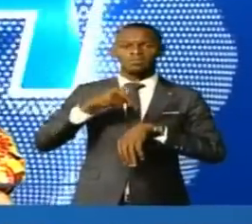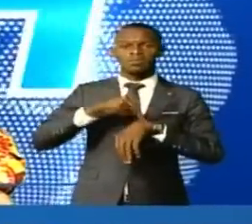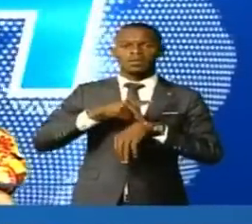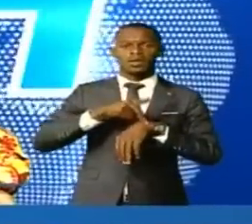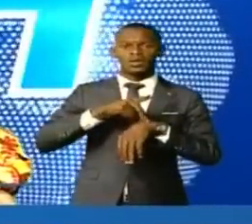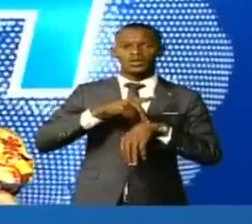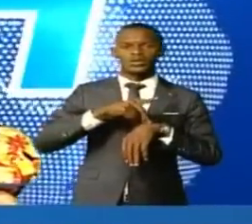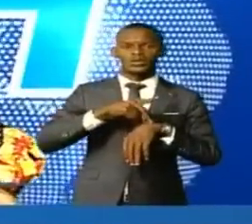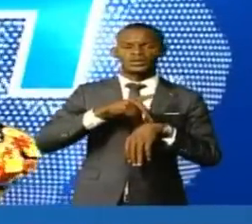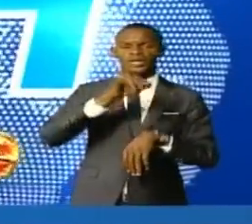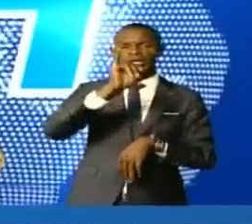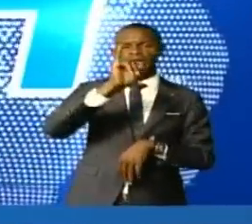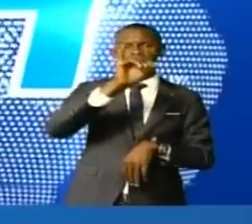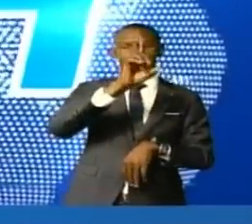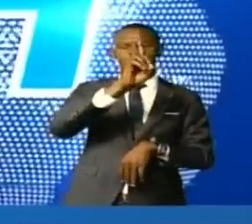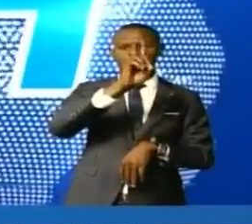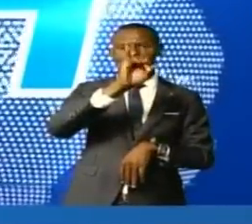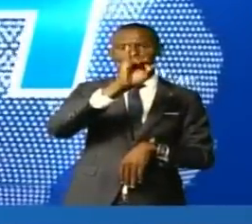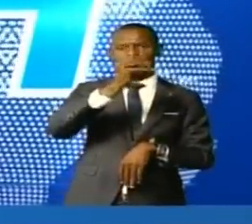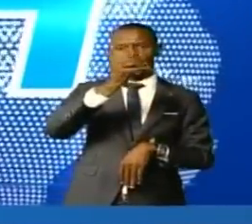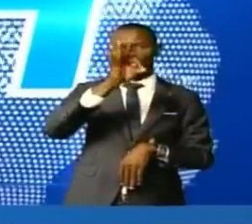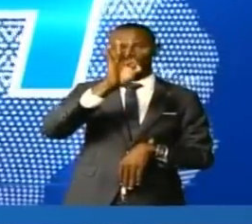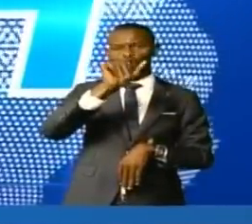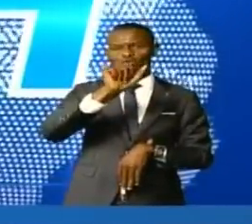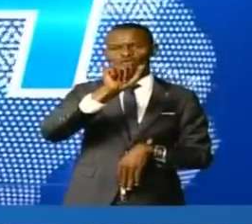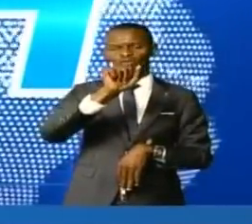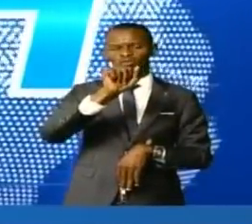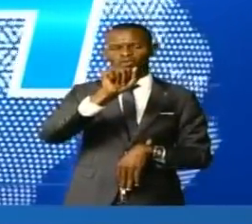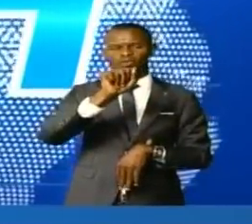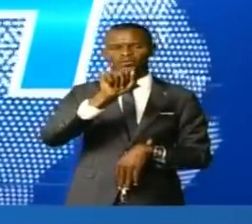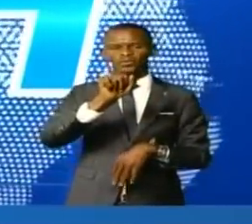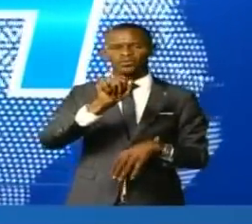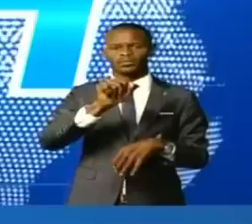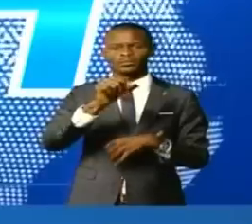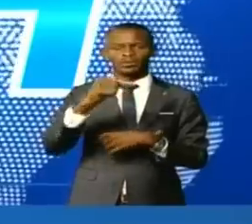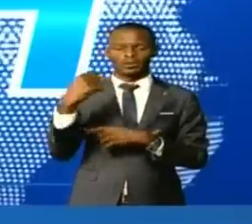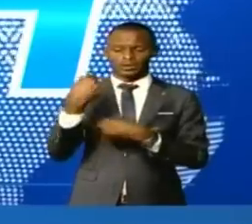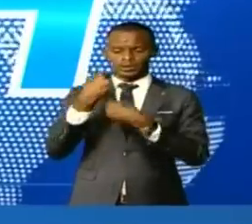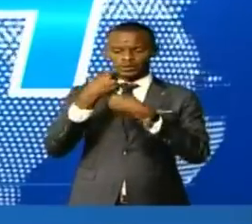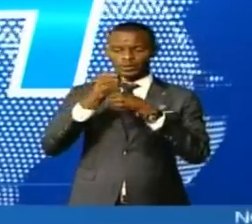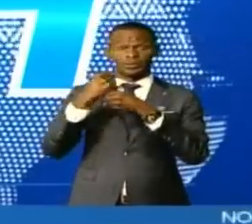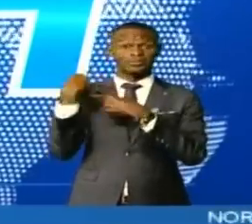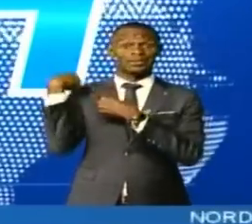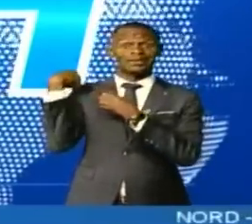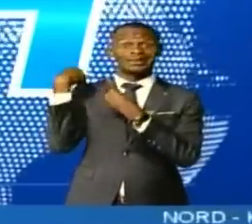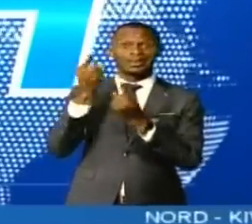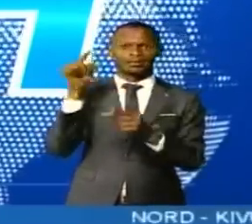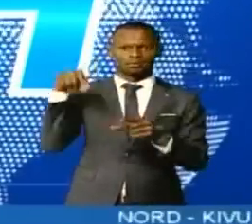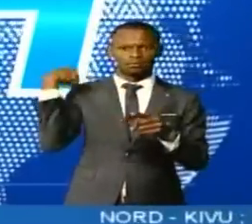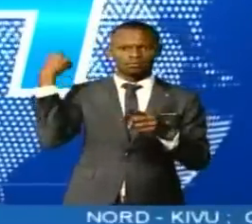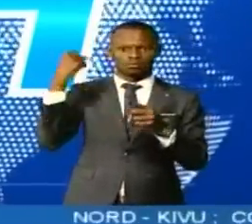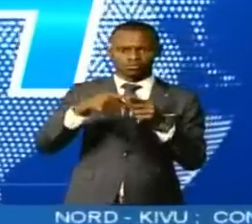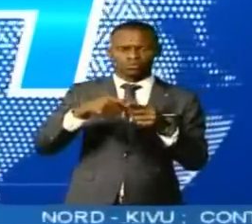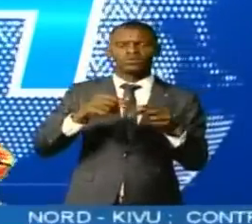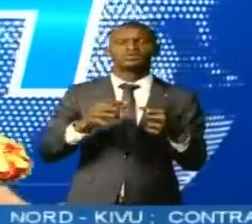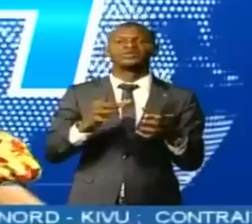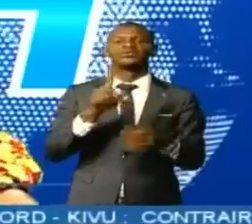Kulu. À Kinshasa, une messe d'action des grâces a été dite dans la